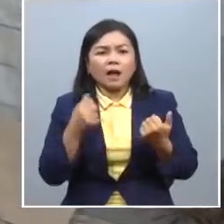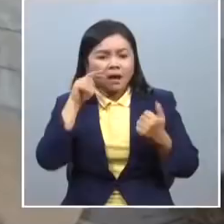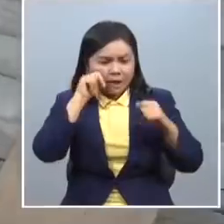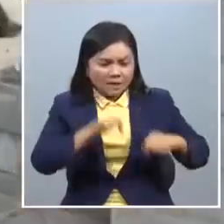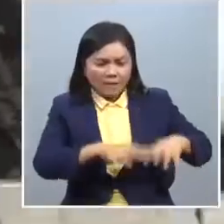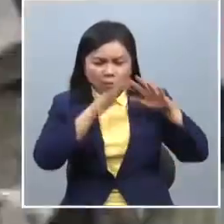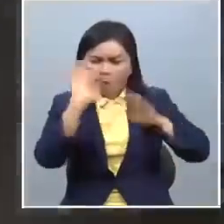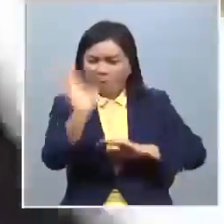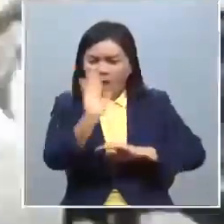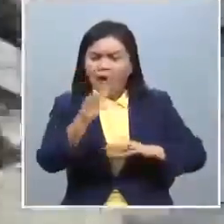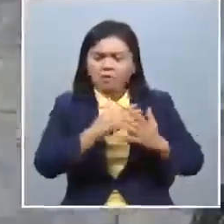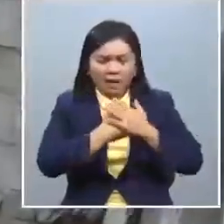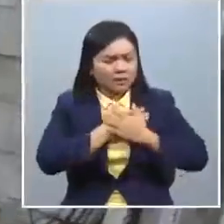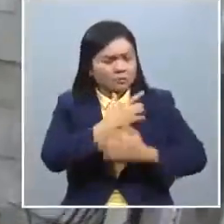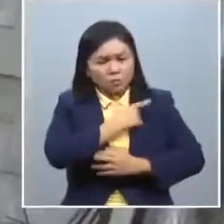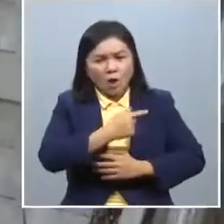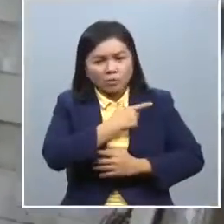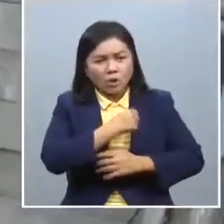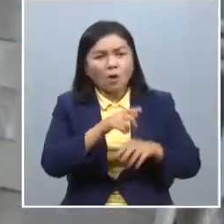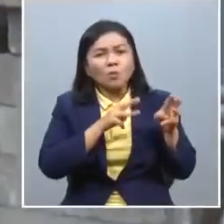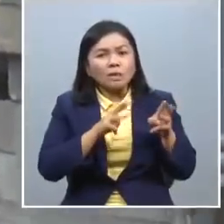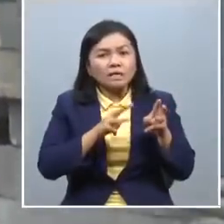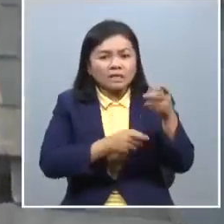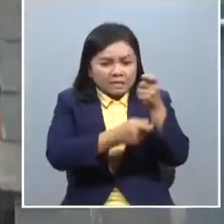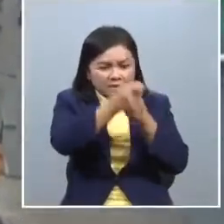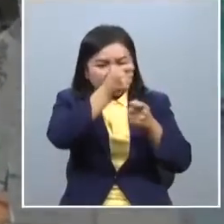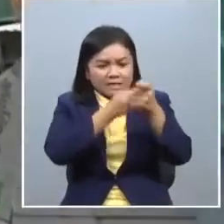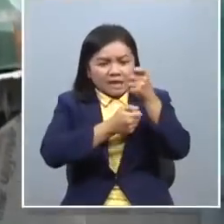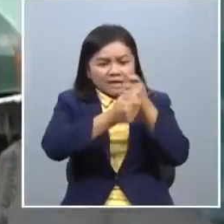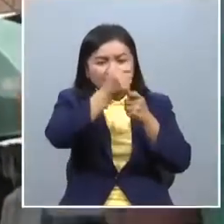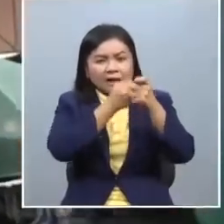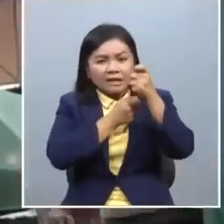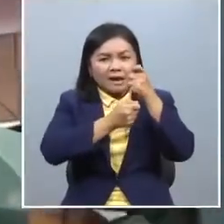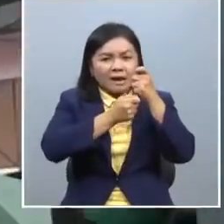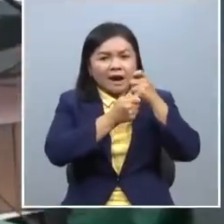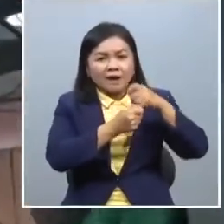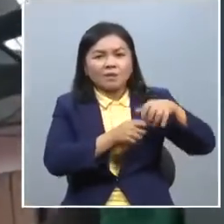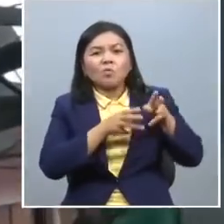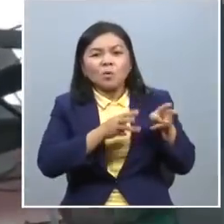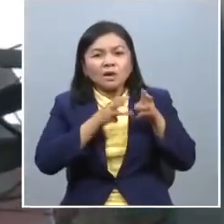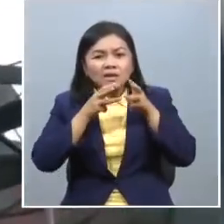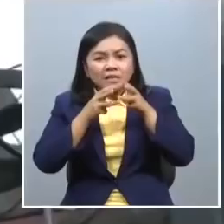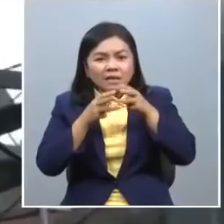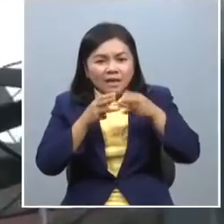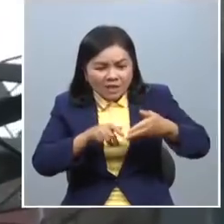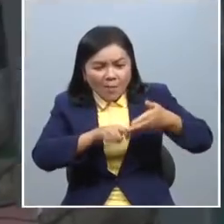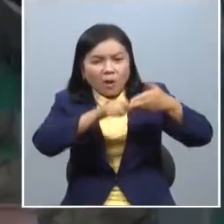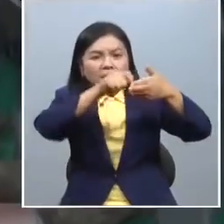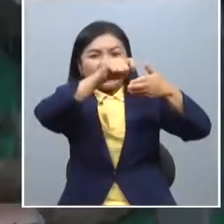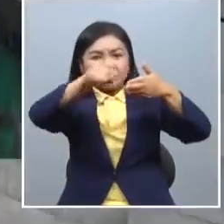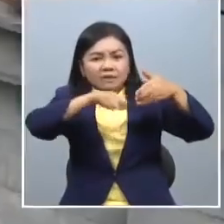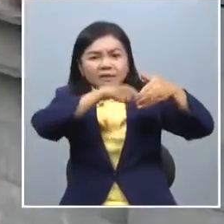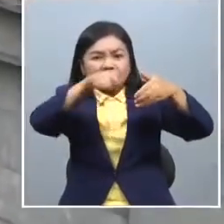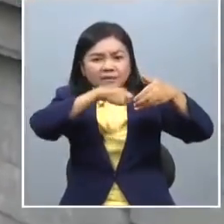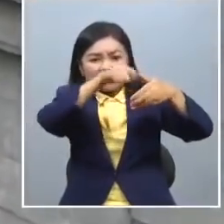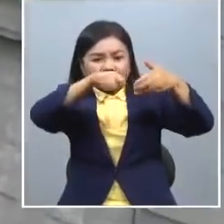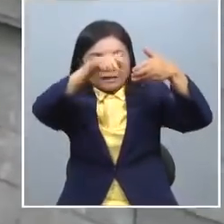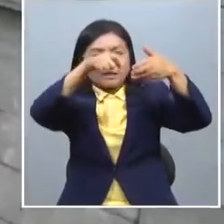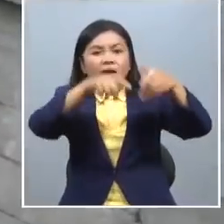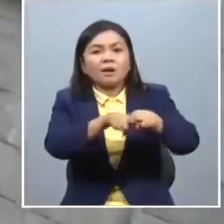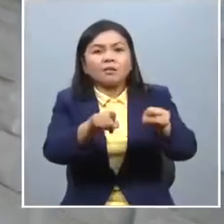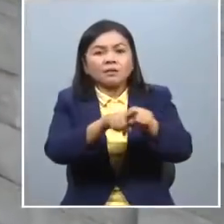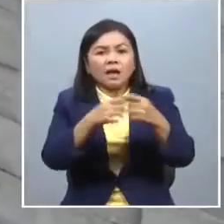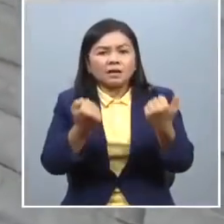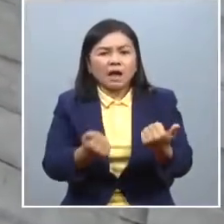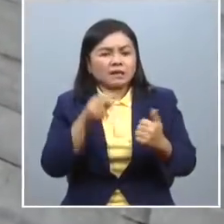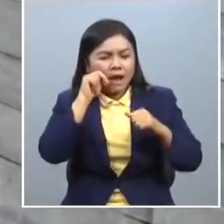ำไปเปาะได้เปิ้ลก็เลยเอาเชือกมาร้อยรถมอเตอร์ไซค์ของเปิ้ลแหวนลอยฟ้าเอาดื้อๆแบบเนี้ยโ